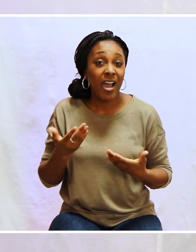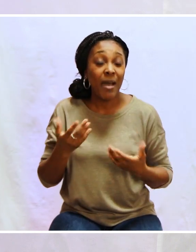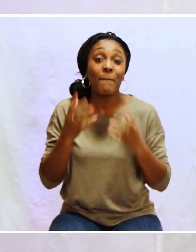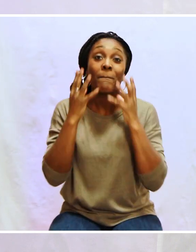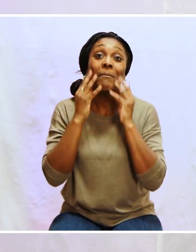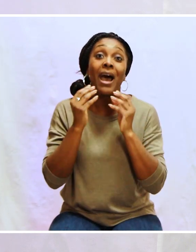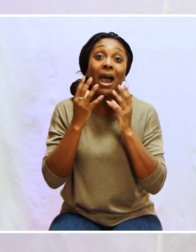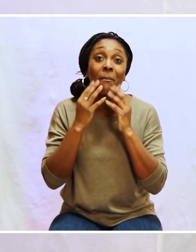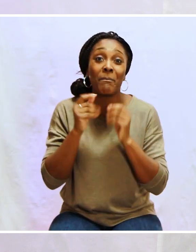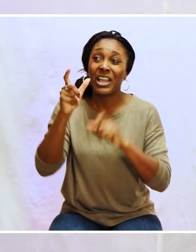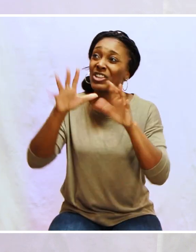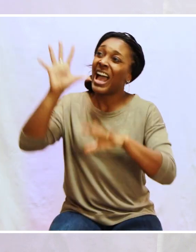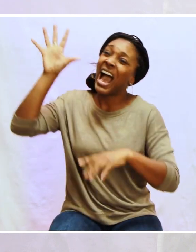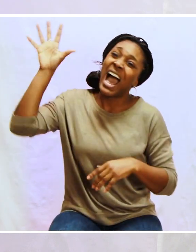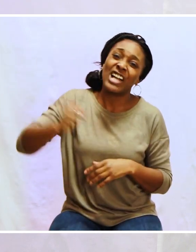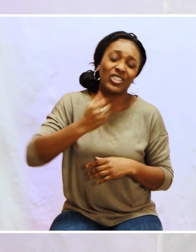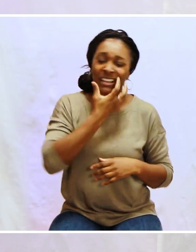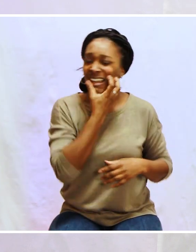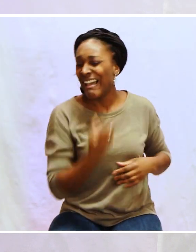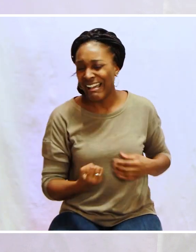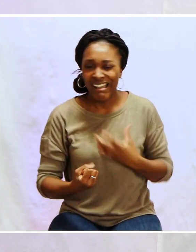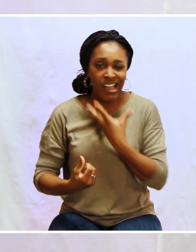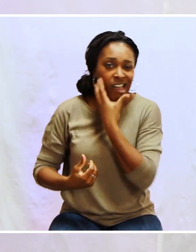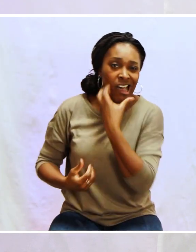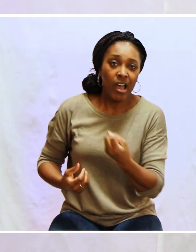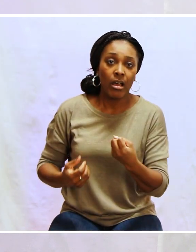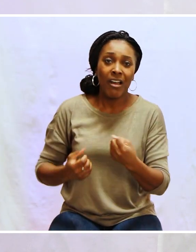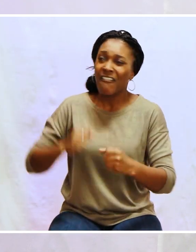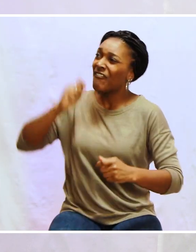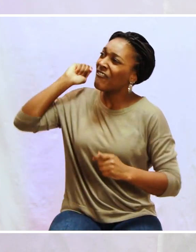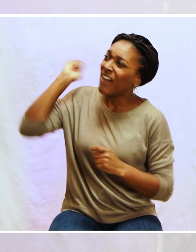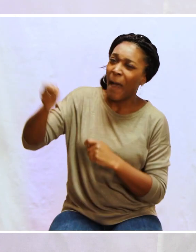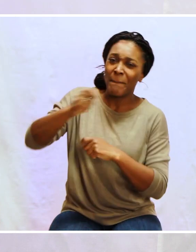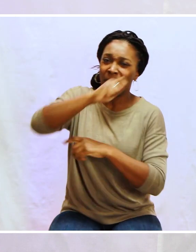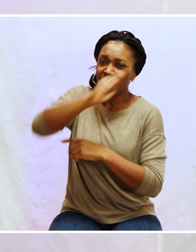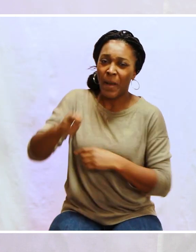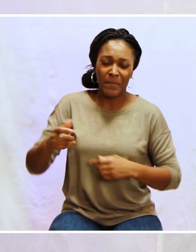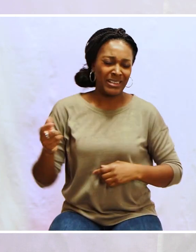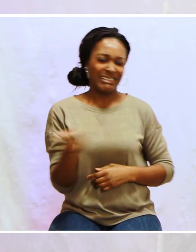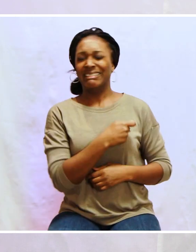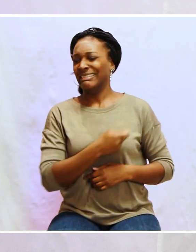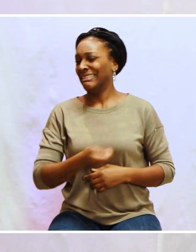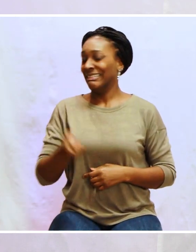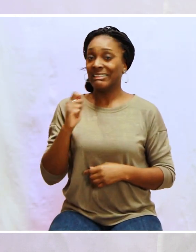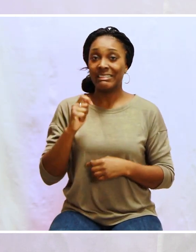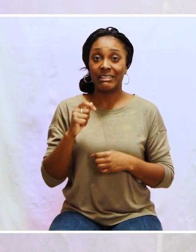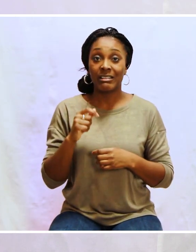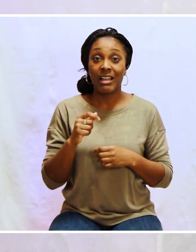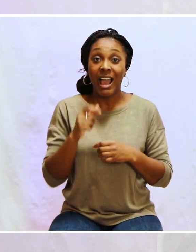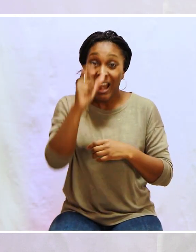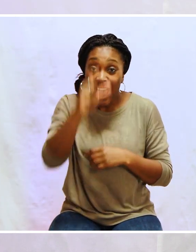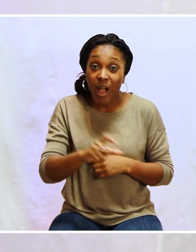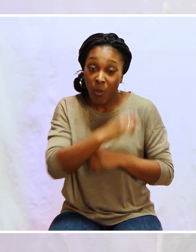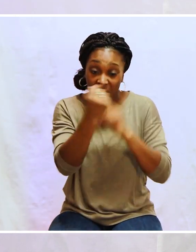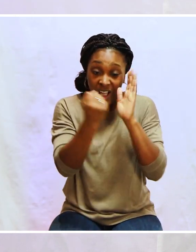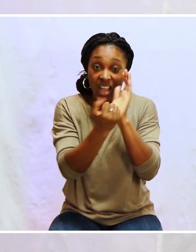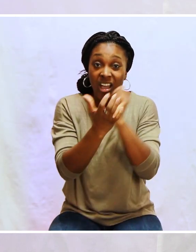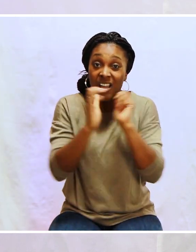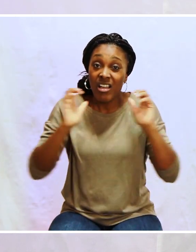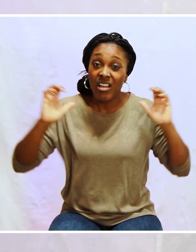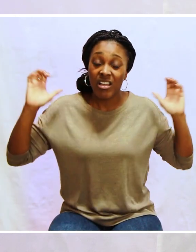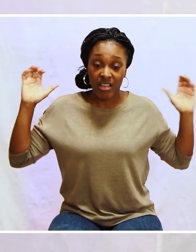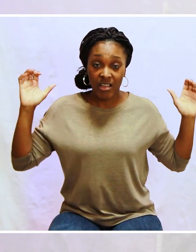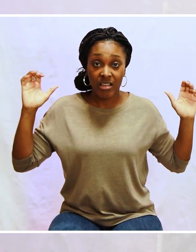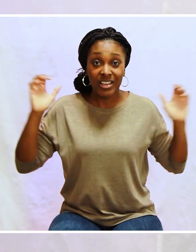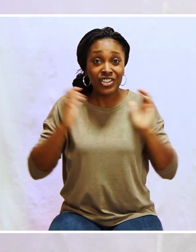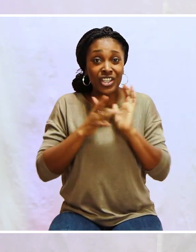barbe, combien on l'a frappé et on l'a cloué sur une croix. Regarde tout ce qu'il a subi et il